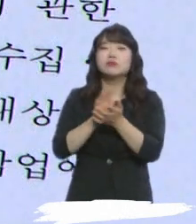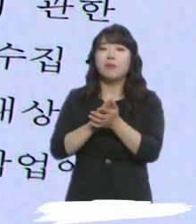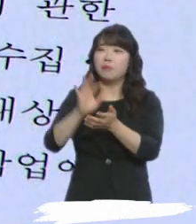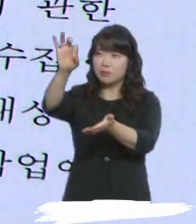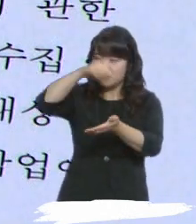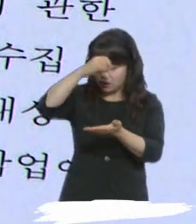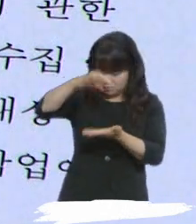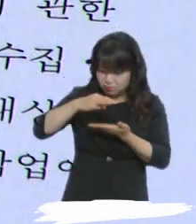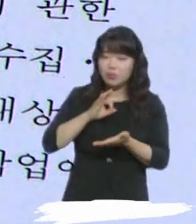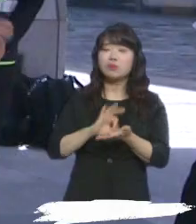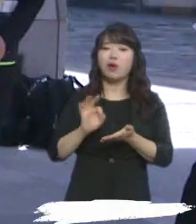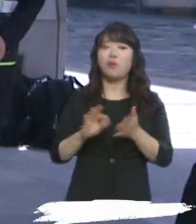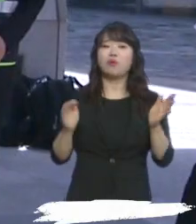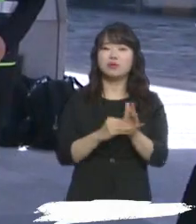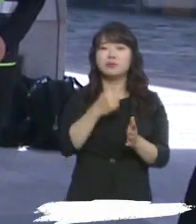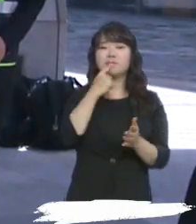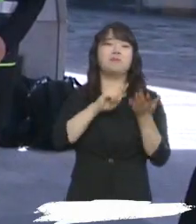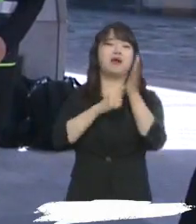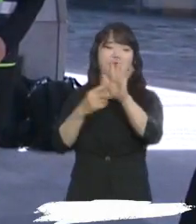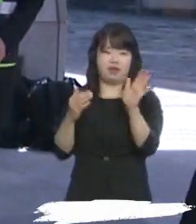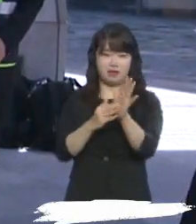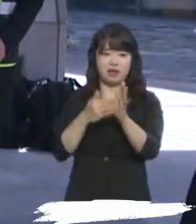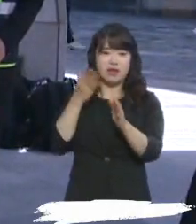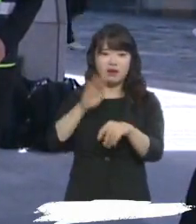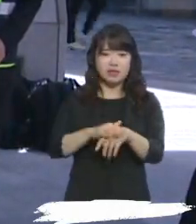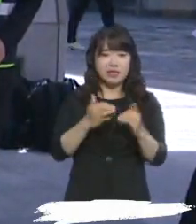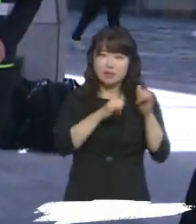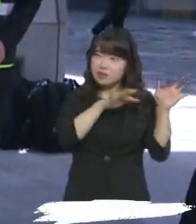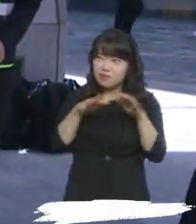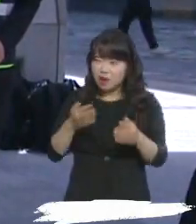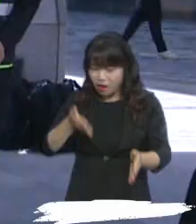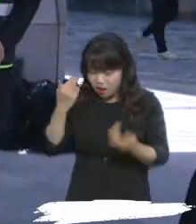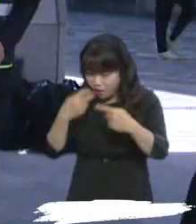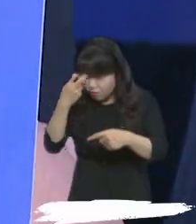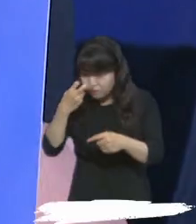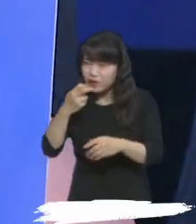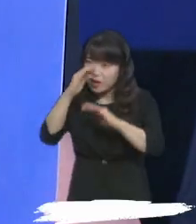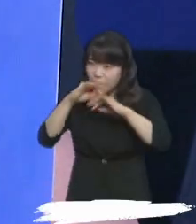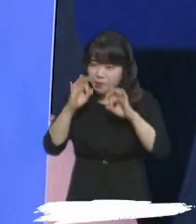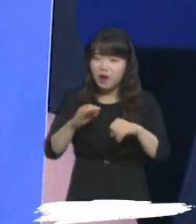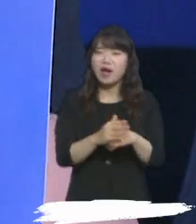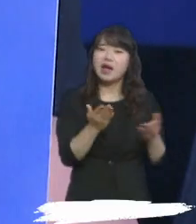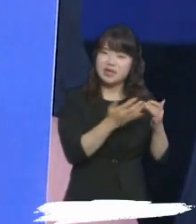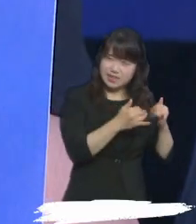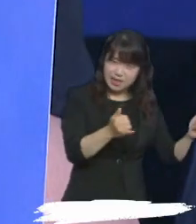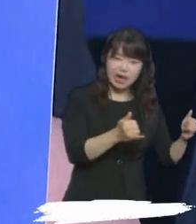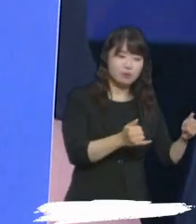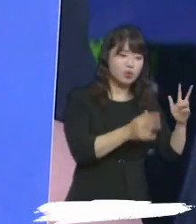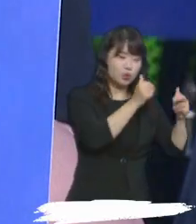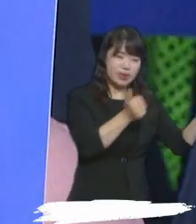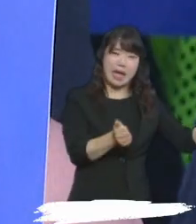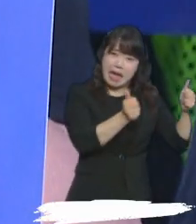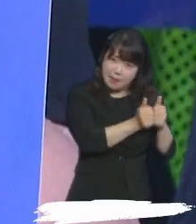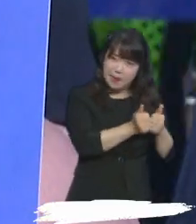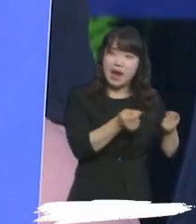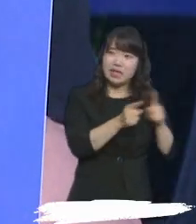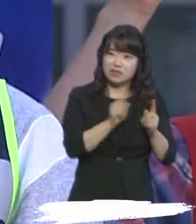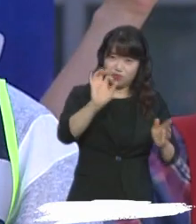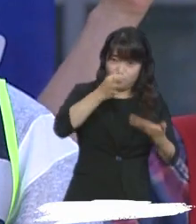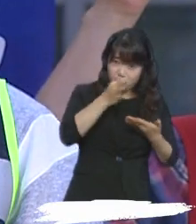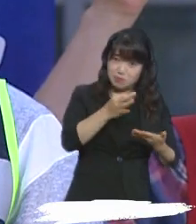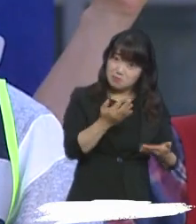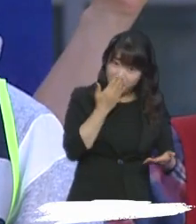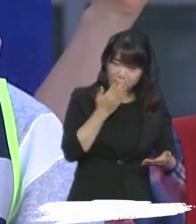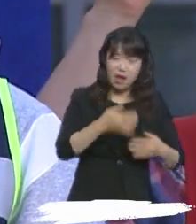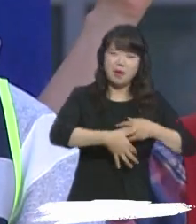설명입니다. 그러나 주민감사 조사관들은 대체 인력인 현장 소장이 노동자와 같은 임금 처리가 될 수 없다고